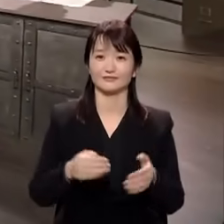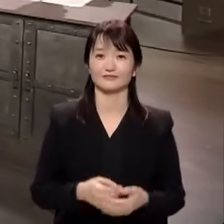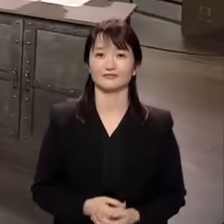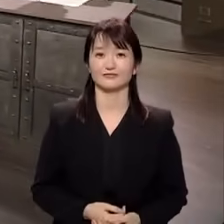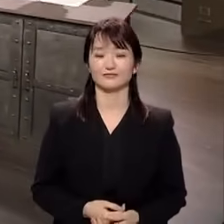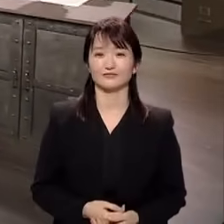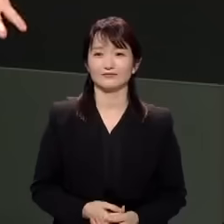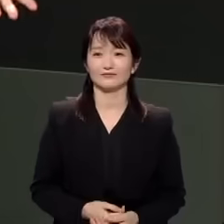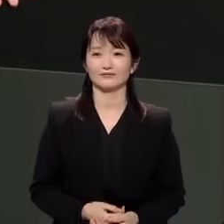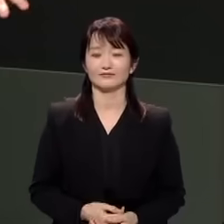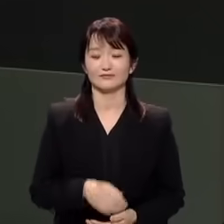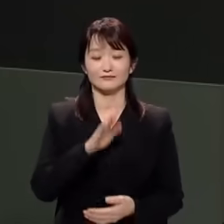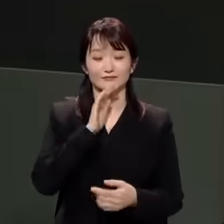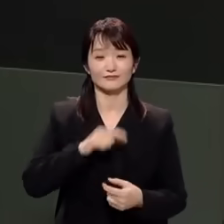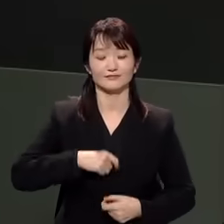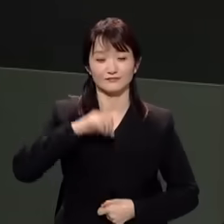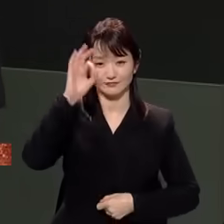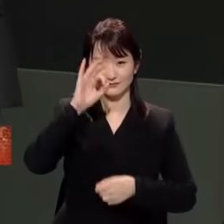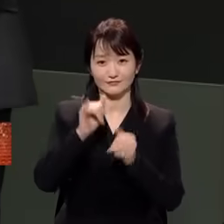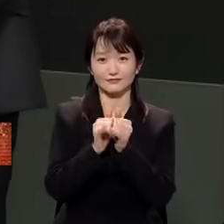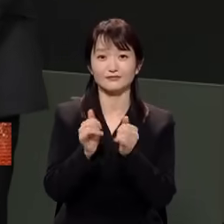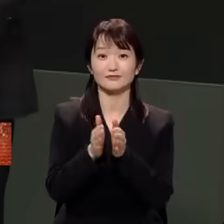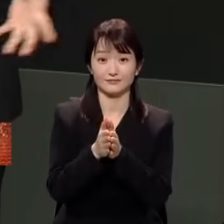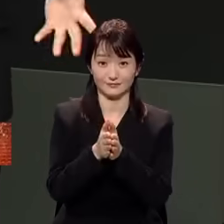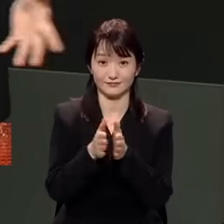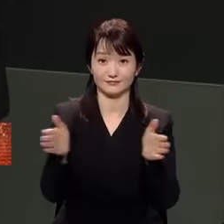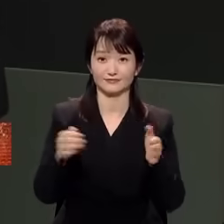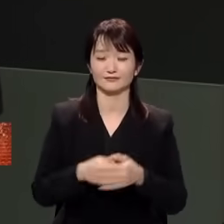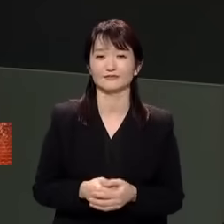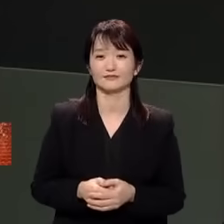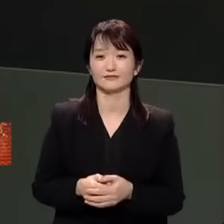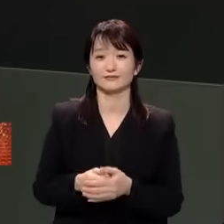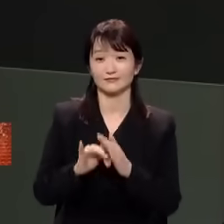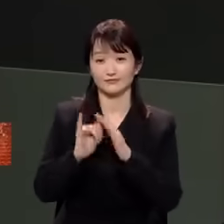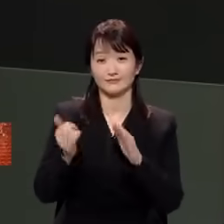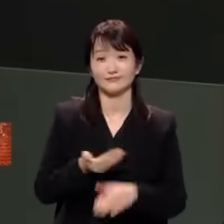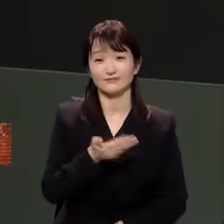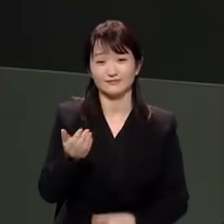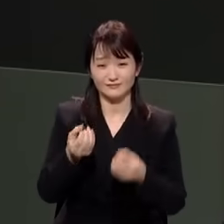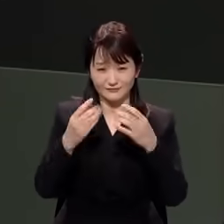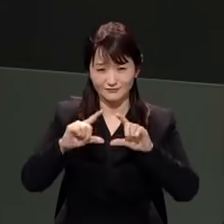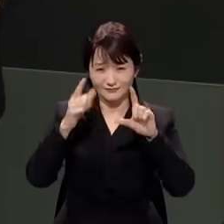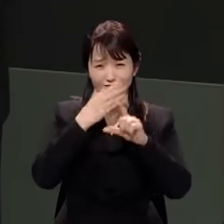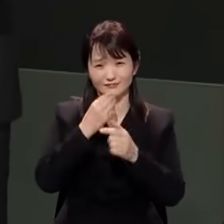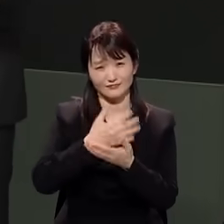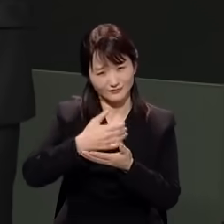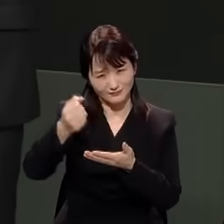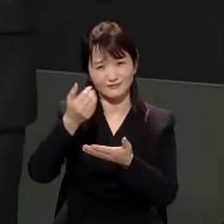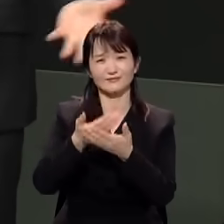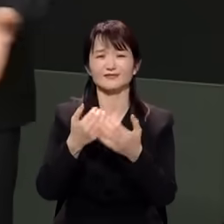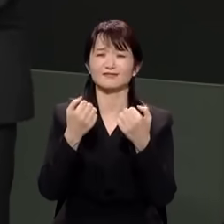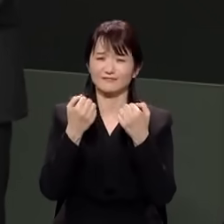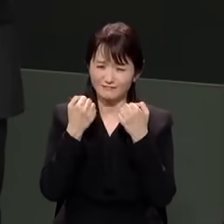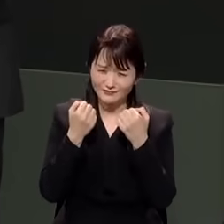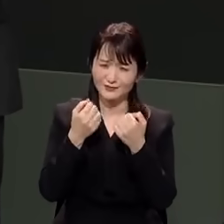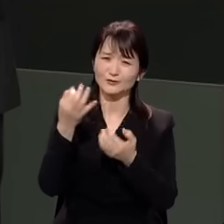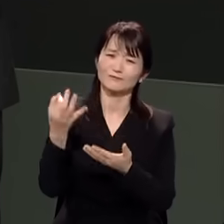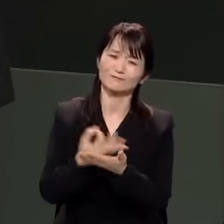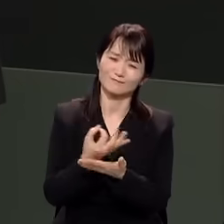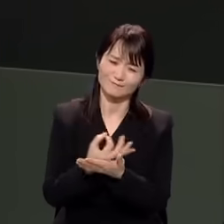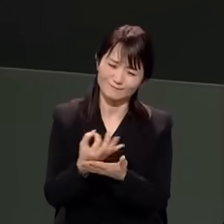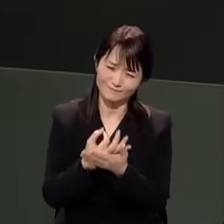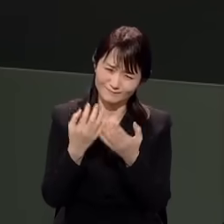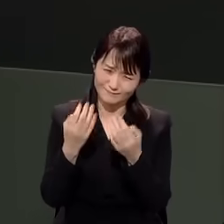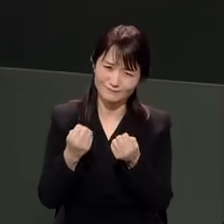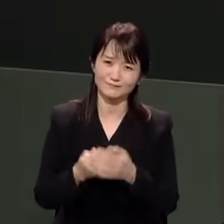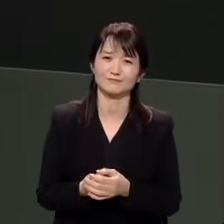예, 진실추적자 사건반장 시작합니다. 사방가족 여러분 새해 복 많이 받으십시오. 건강하시고 돈도 많이 버시고 두루